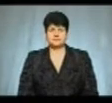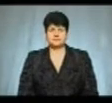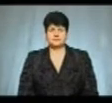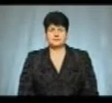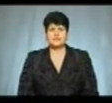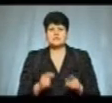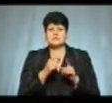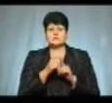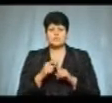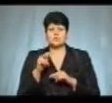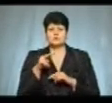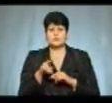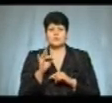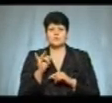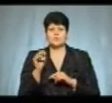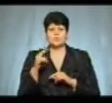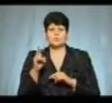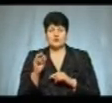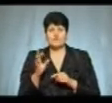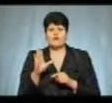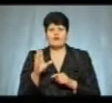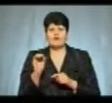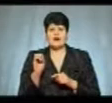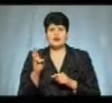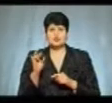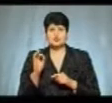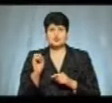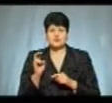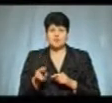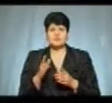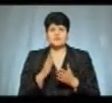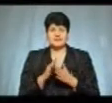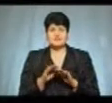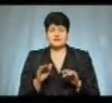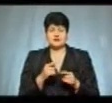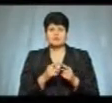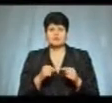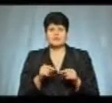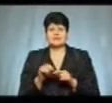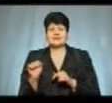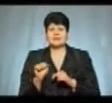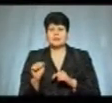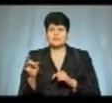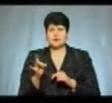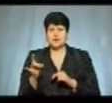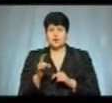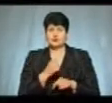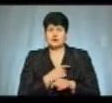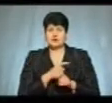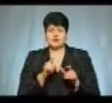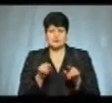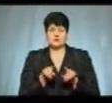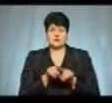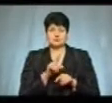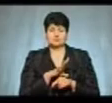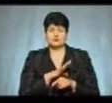За словами Людмили Рудько, веноскоп на Тернопільщині є у дитячому відділенні Теребовлянської районної лікарні. Його теж